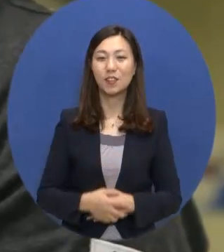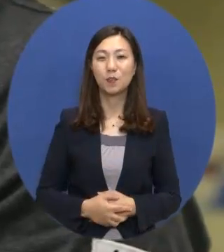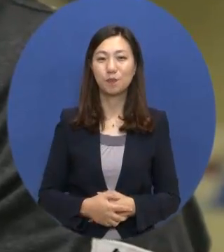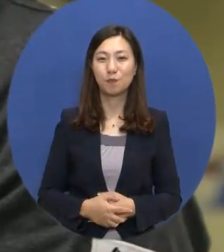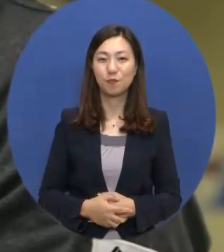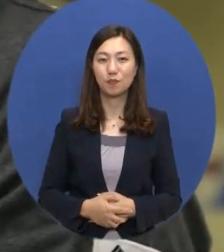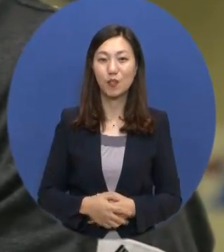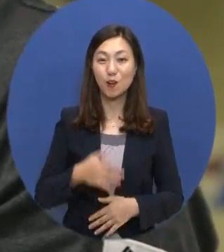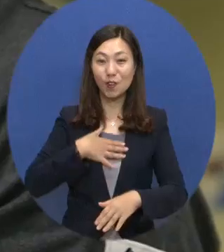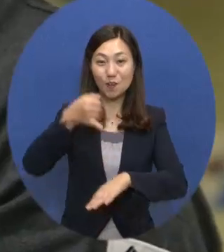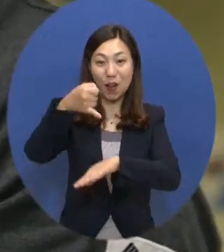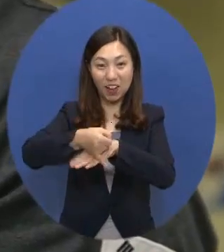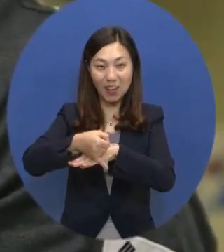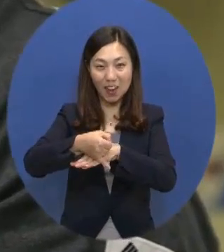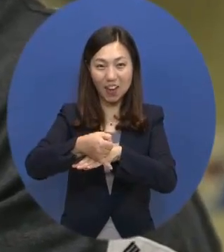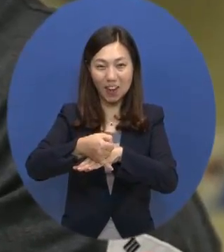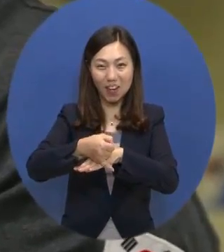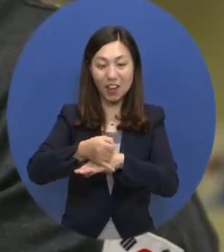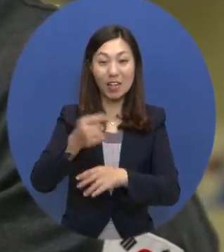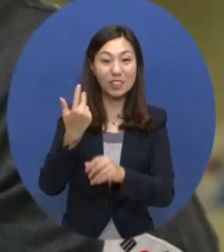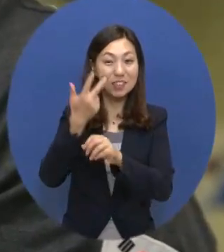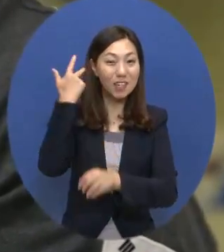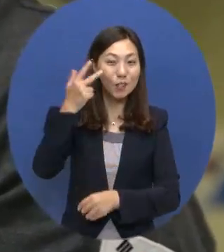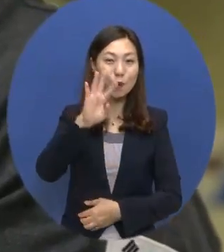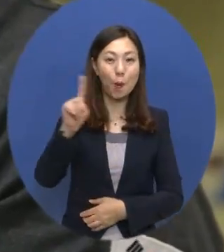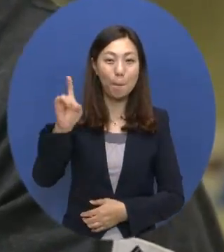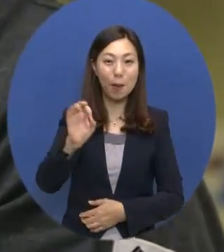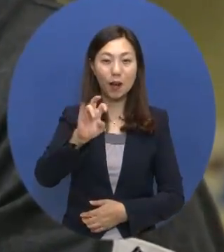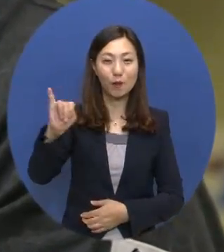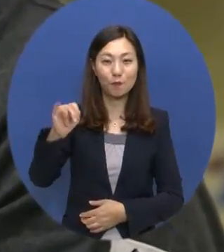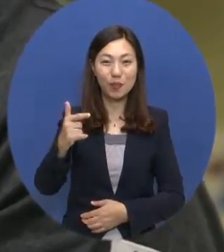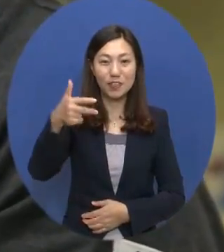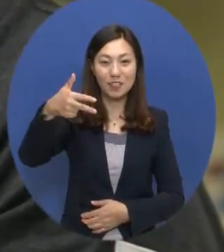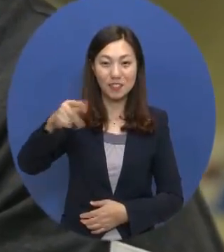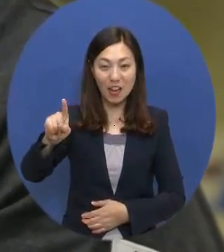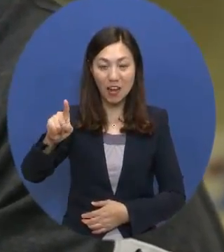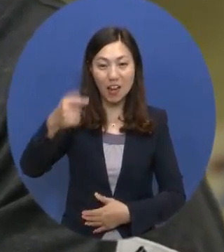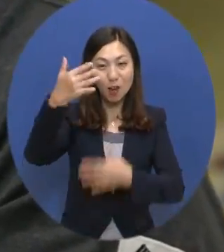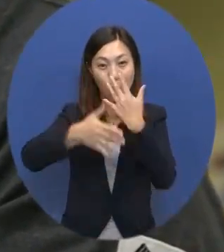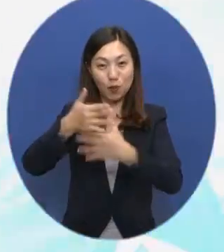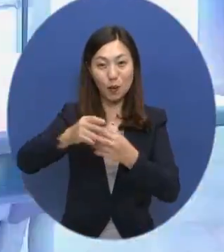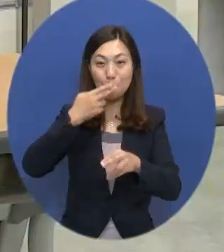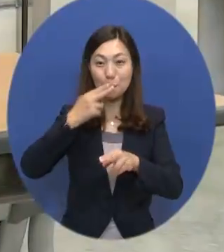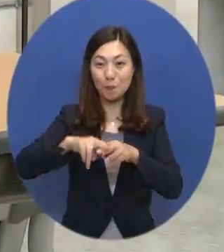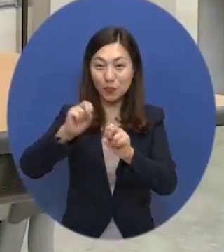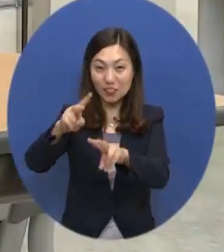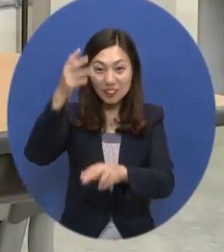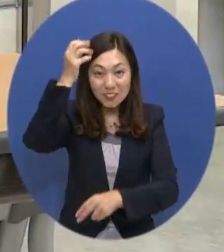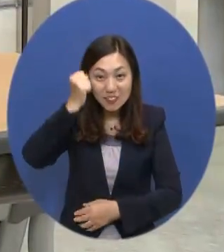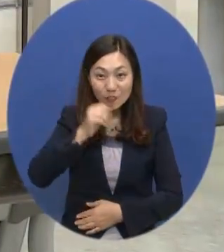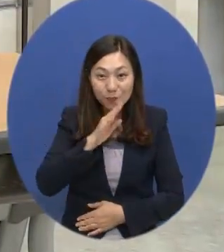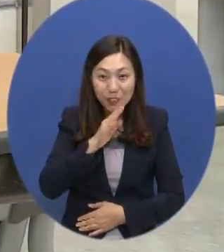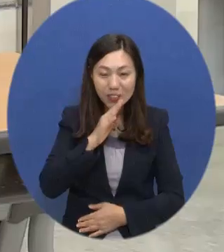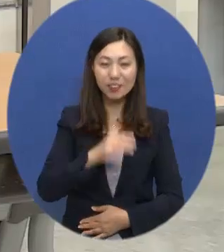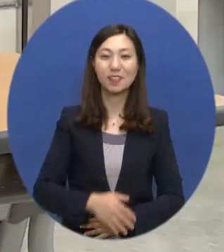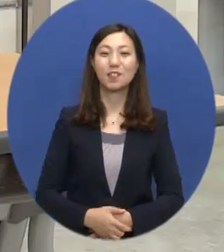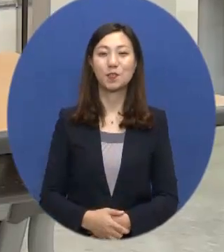아, 우리 막내예요. 지난주 박민자 선수에게 도착한 영상 편지 기억하시나요?